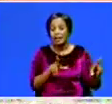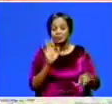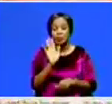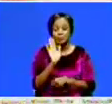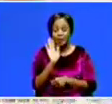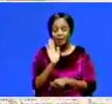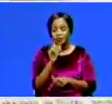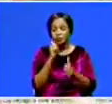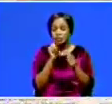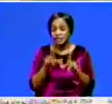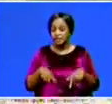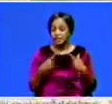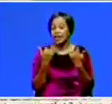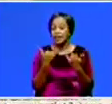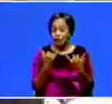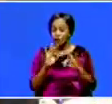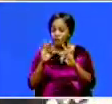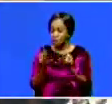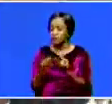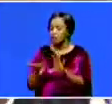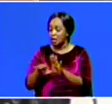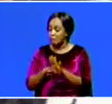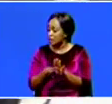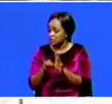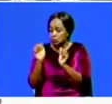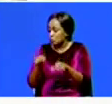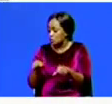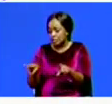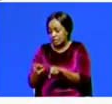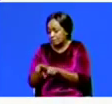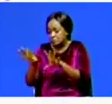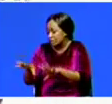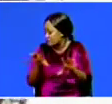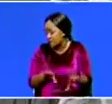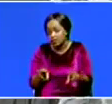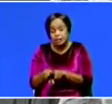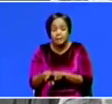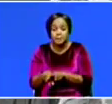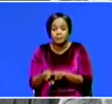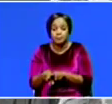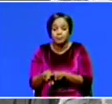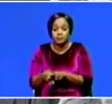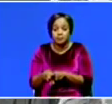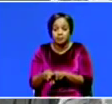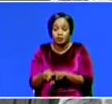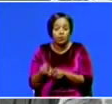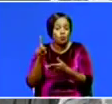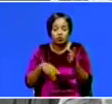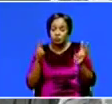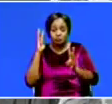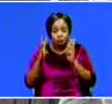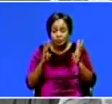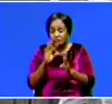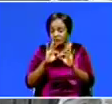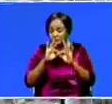alimokuwa akiishi, na sasa jamaa zake huenda wakapitia mkondo ule ule. Yanayosibu familia hiyo ni taswira